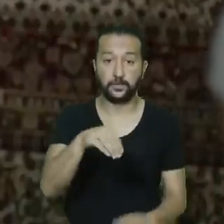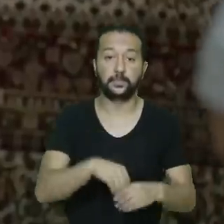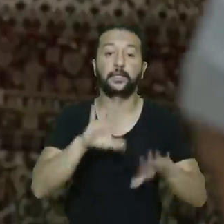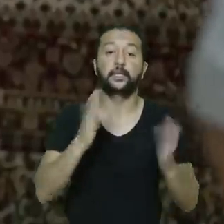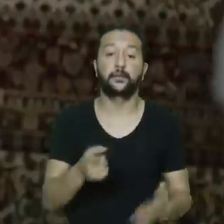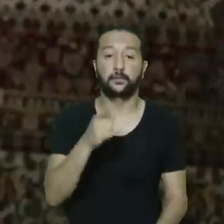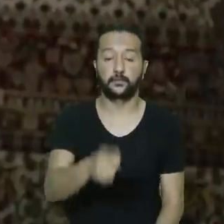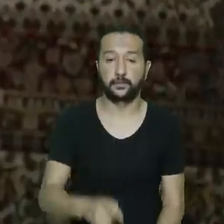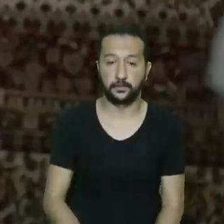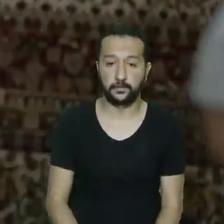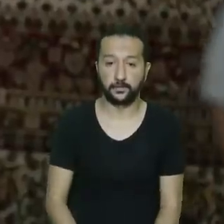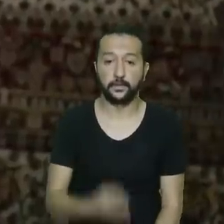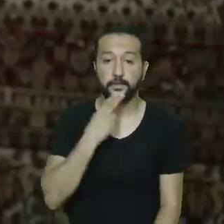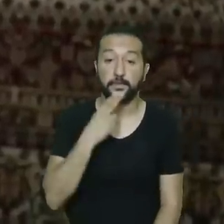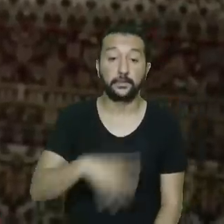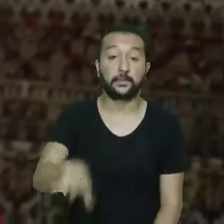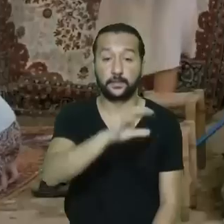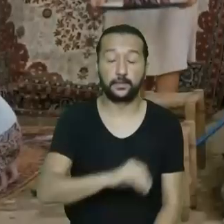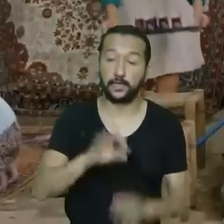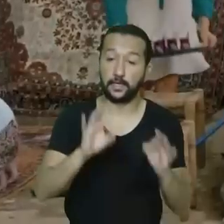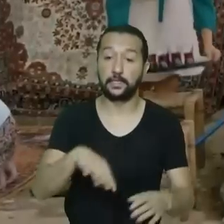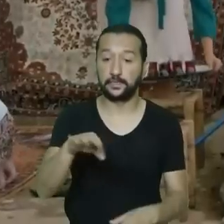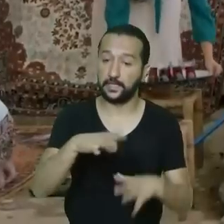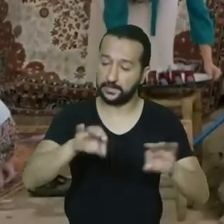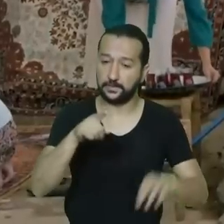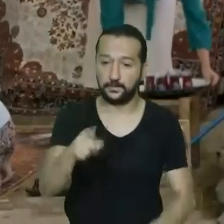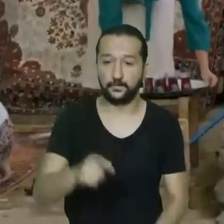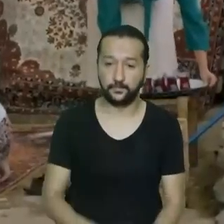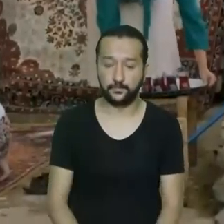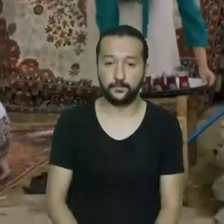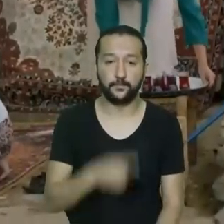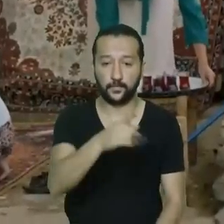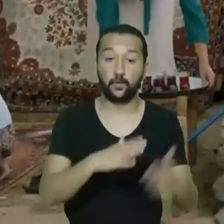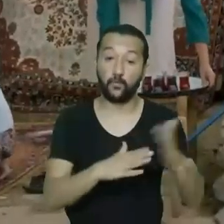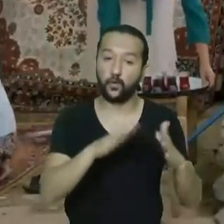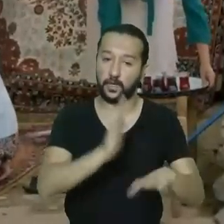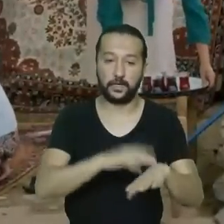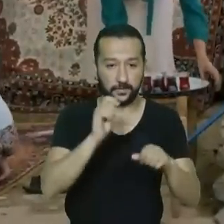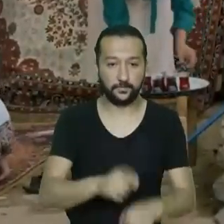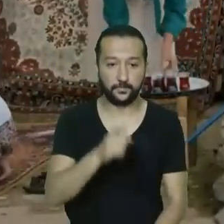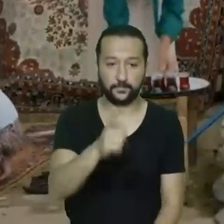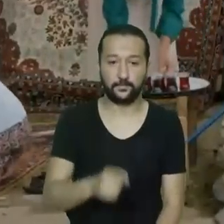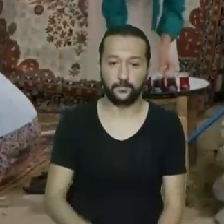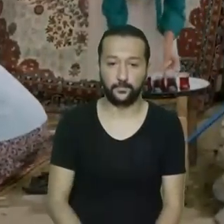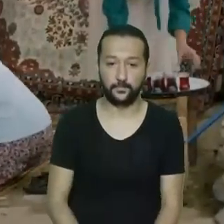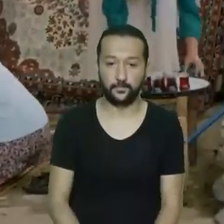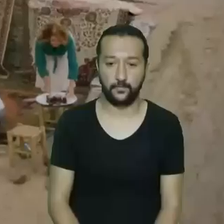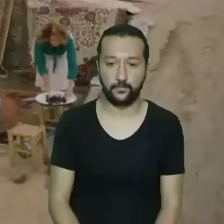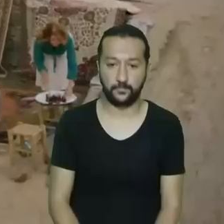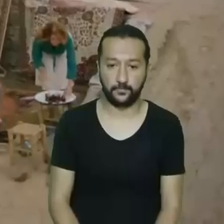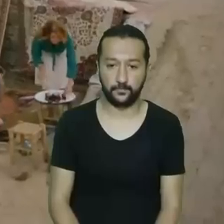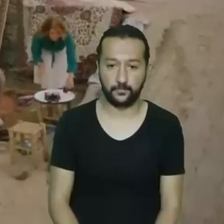değil. Kızlar, hadi çaylar hazır. Ara verin gari.